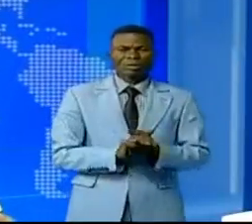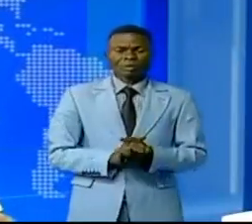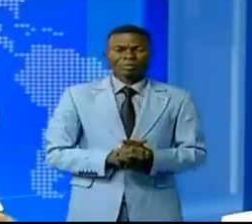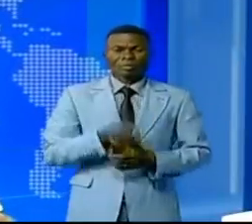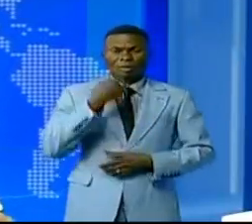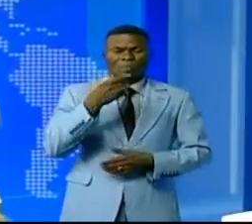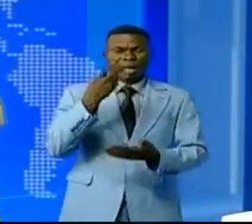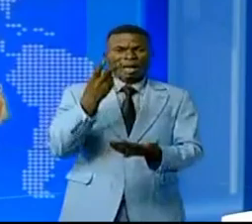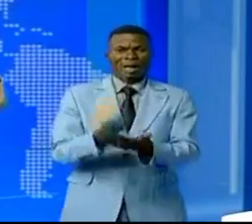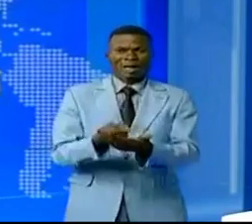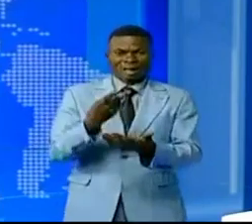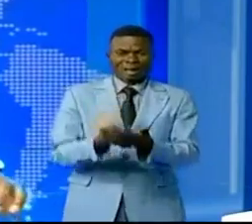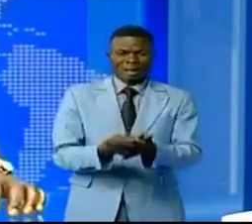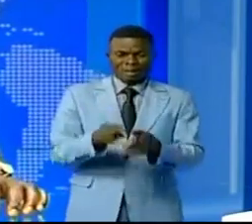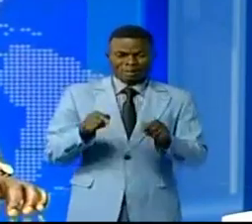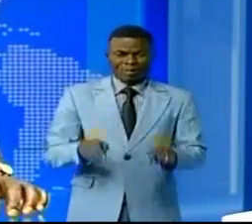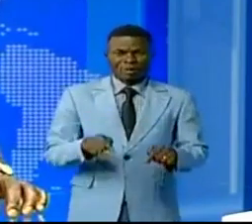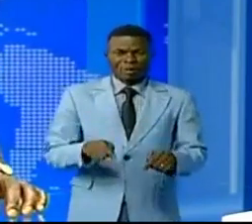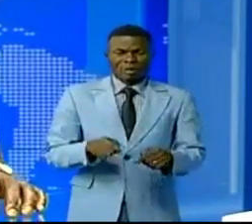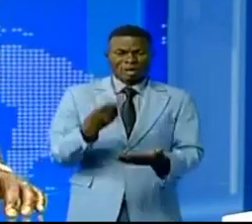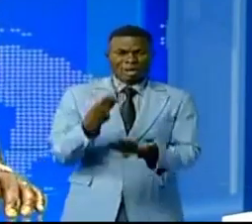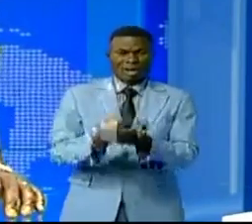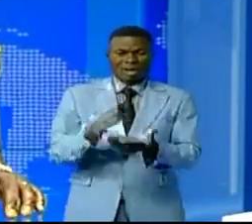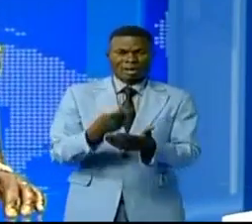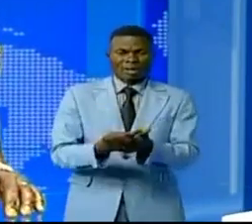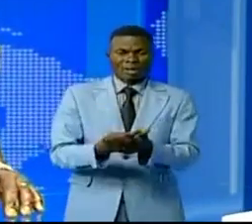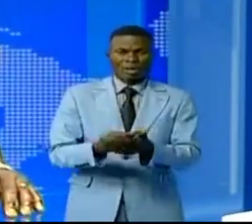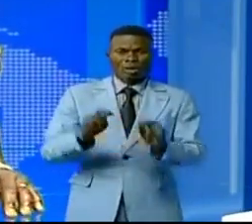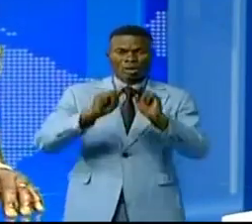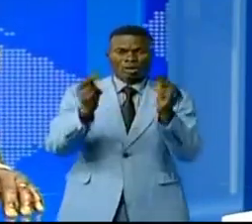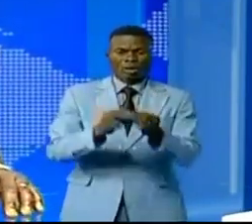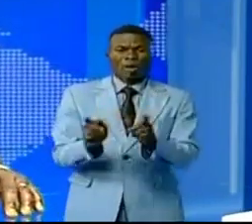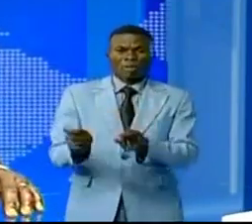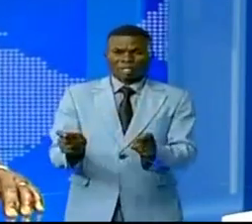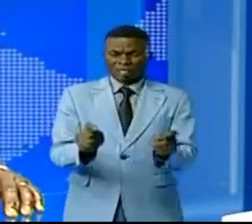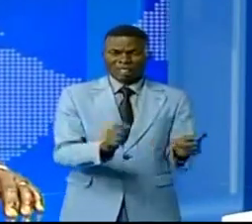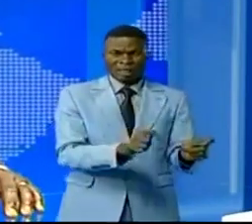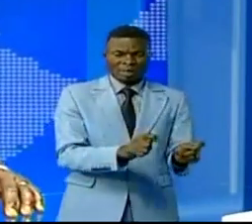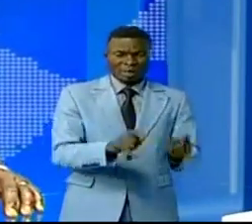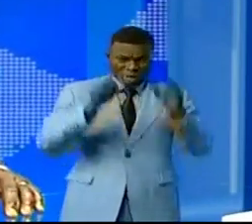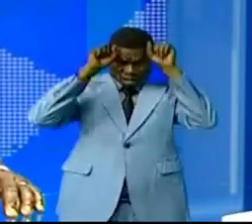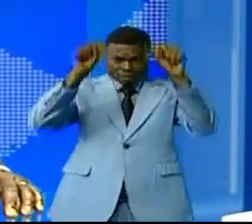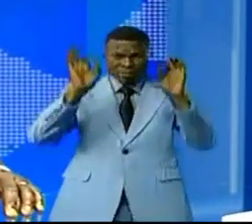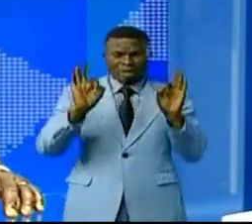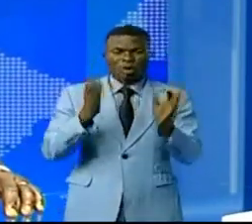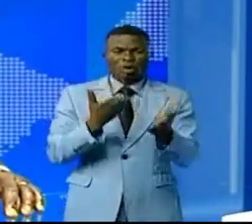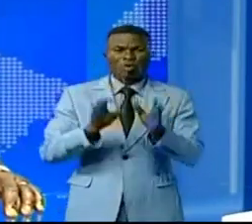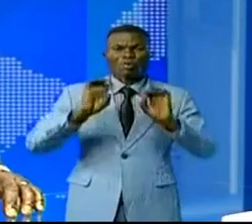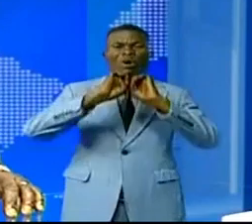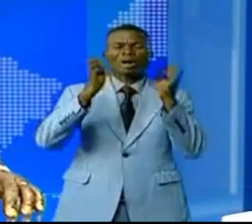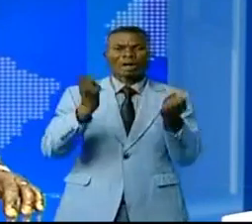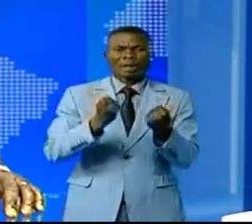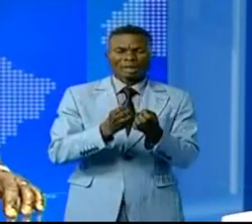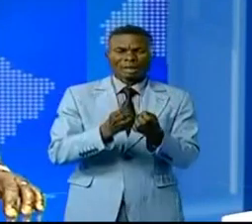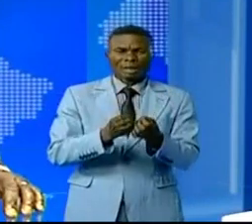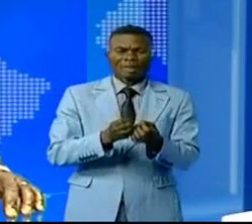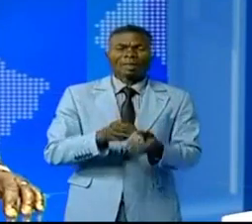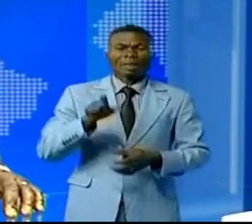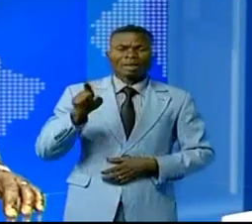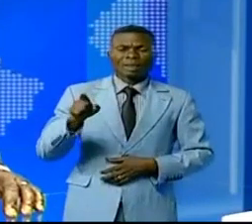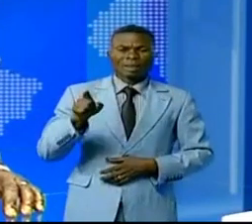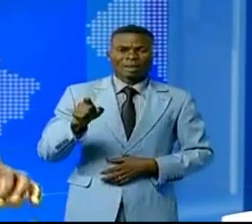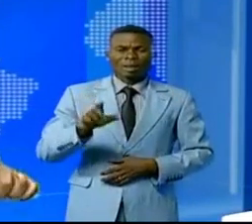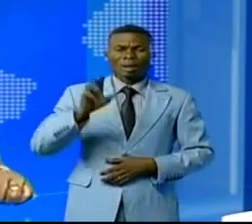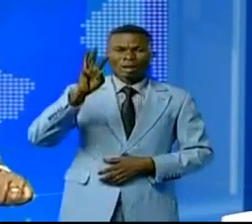Parlons du sport dans ce journal. Le football club du Tanganyika a un nouveau président. Il s'agit de Christian Kitungwa